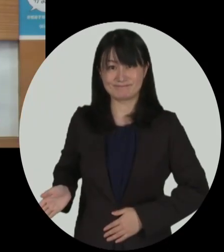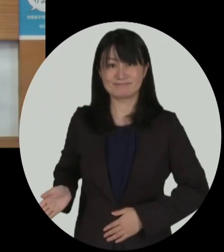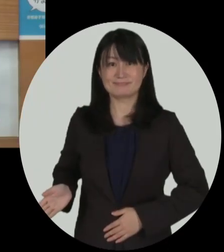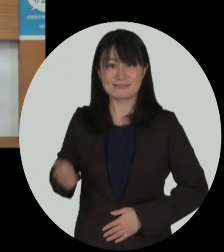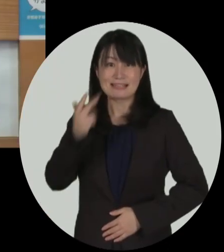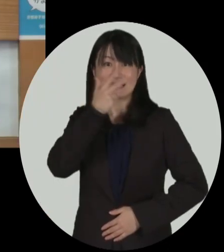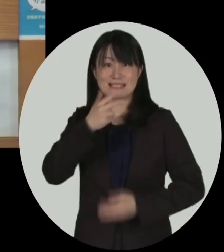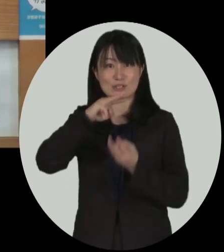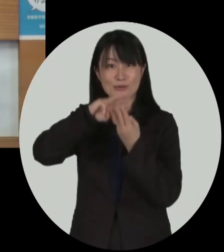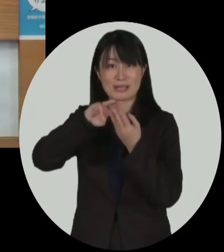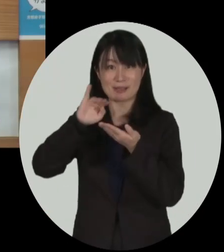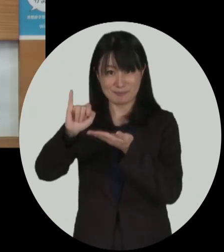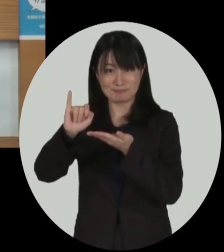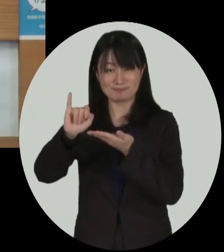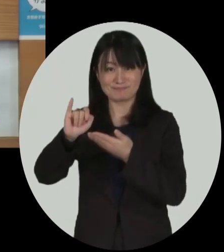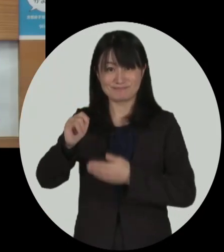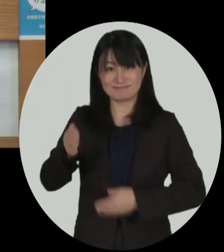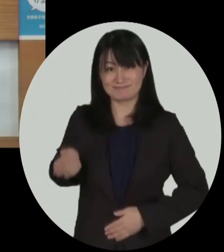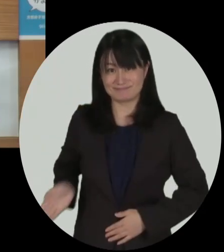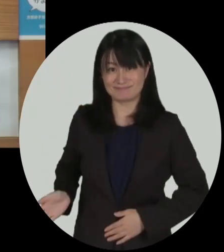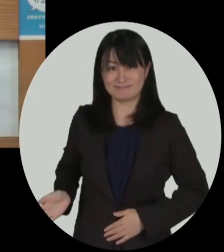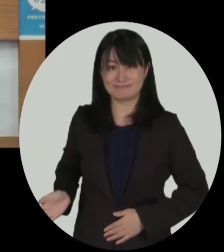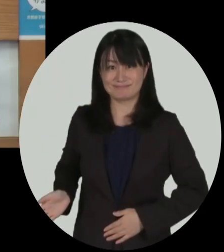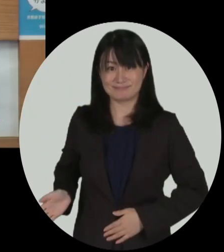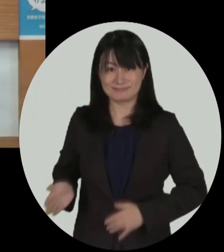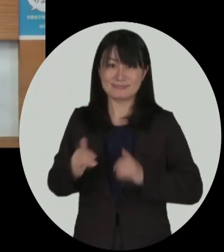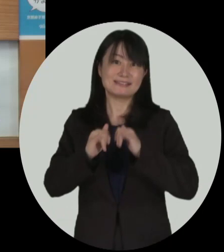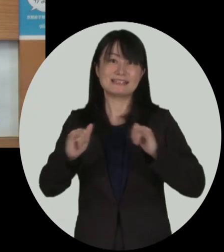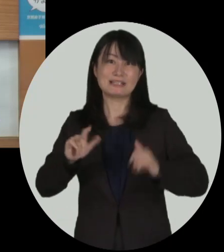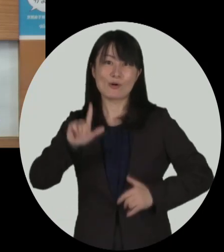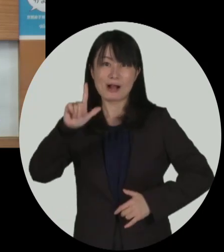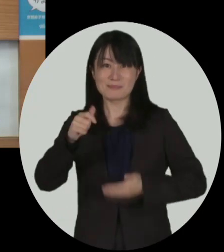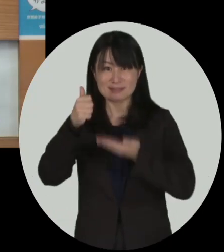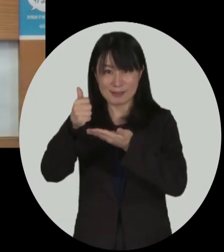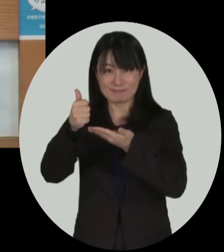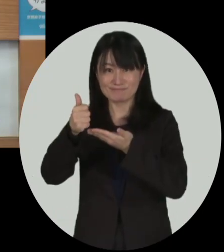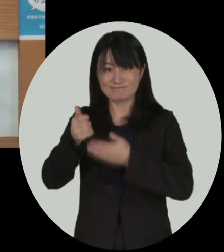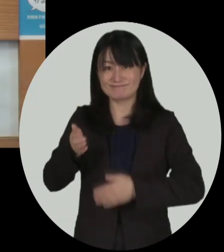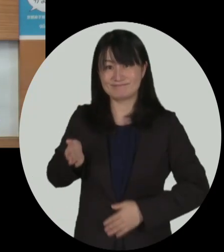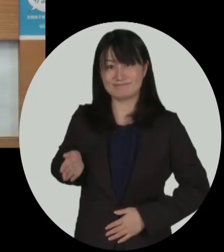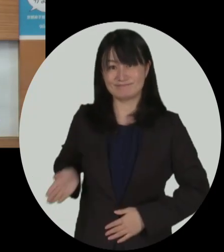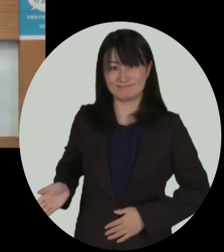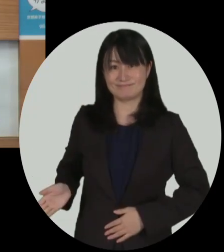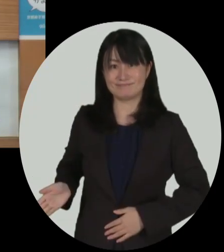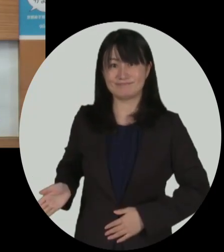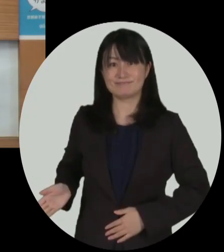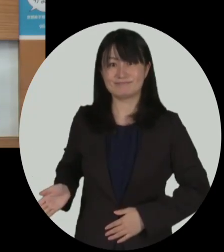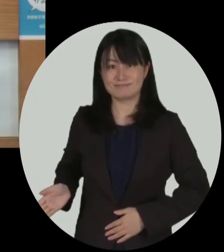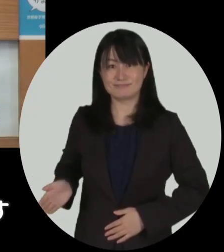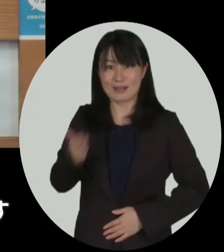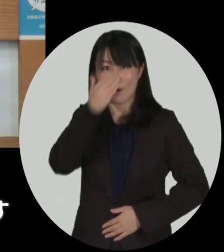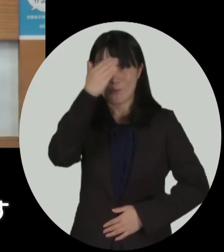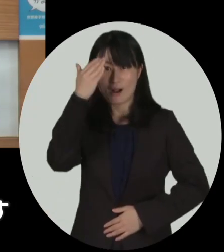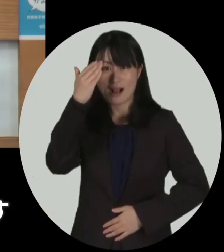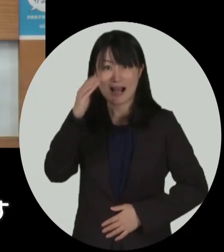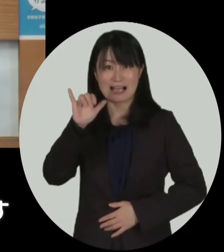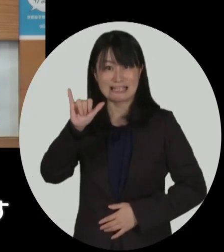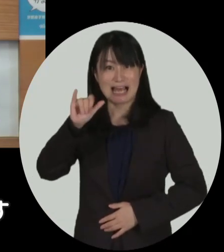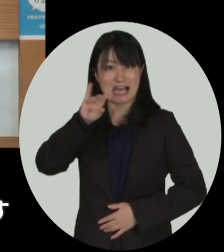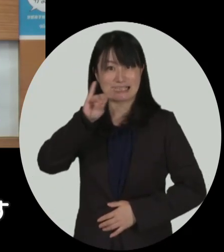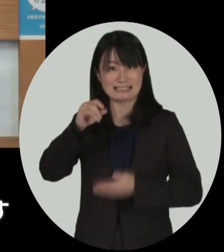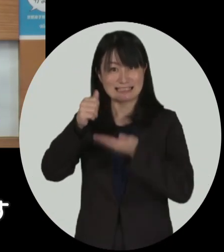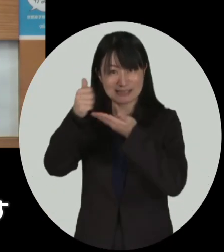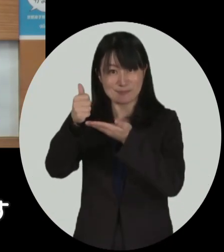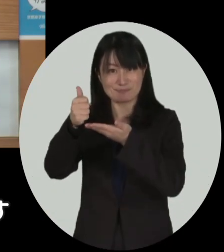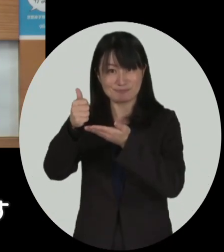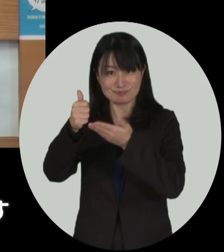塩田千春様、指揮者の広上純一様、日本舞踊家の若柳吉蔵様、以上8名の方